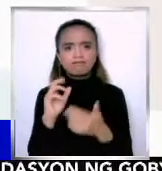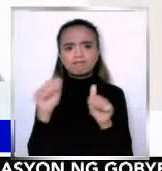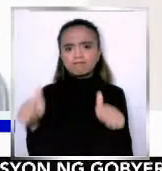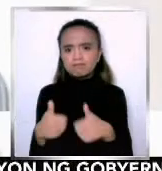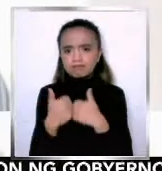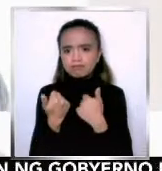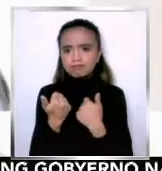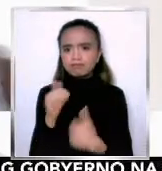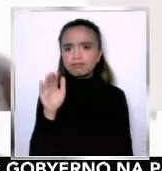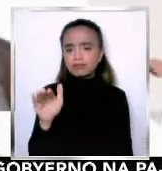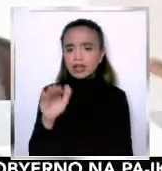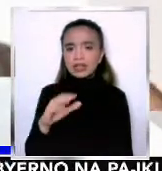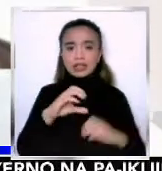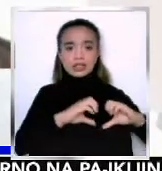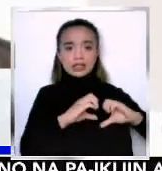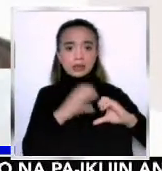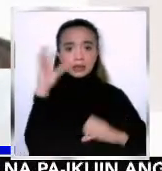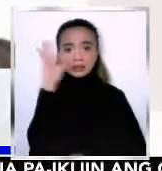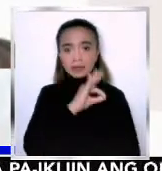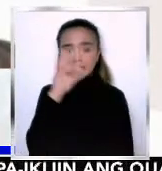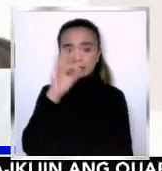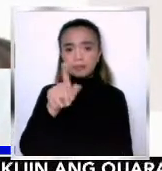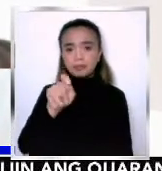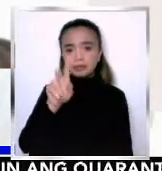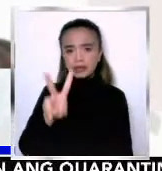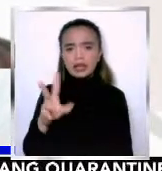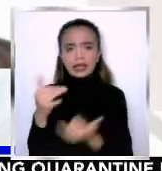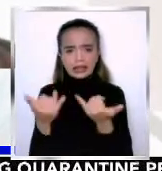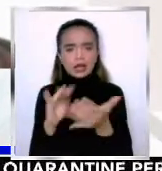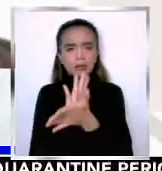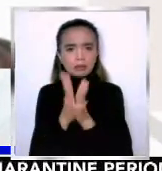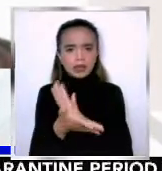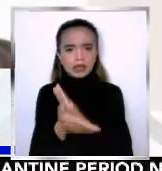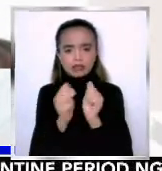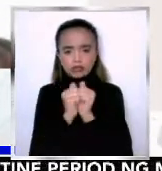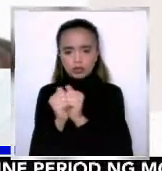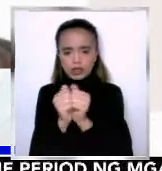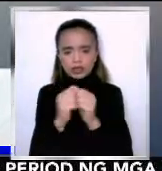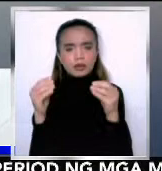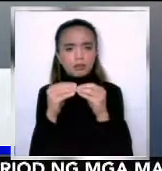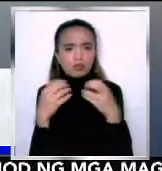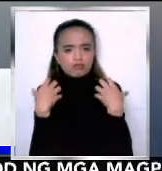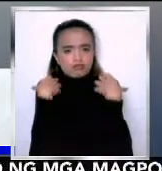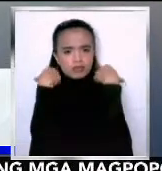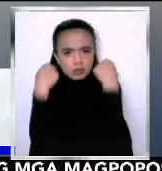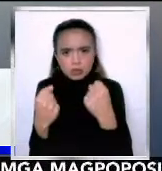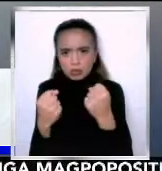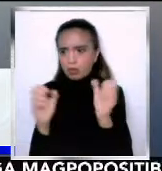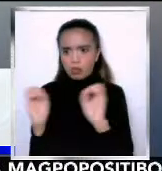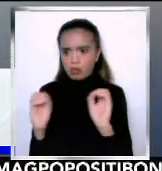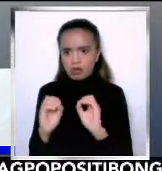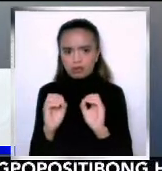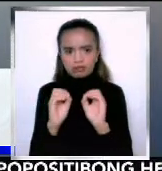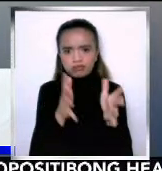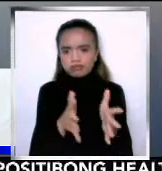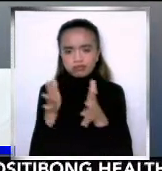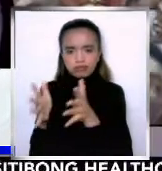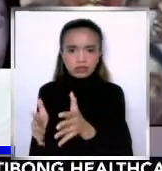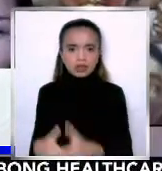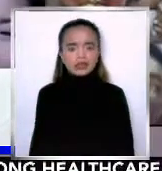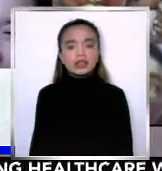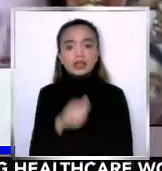TV, let us be stronger together. Wala pong iwanan, magtulungan po tayo. Bukod sa chikahan with Dong and